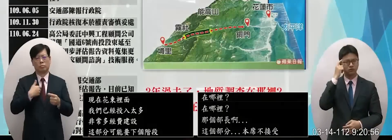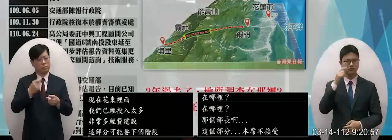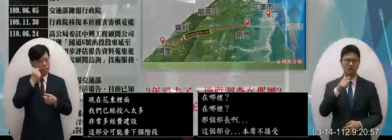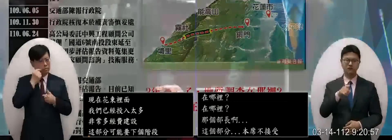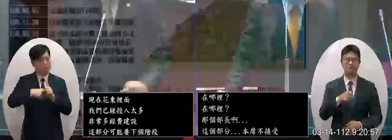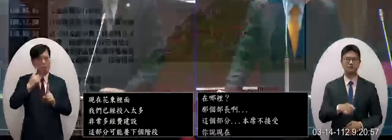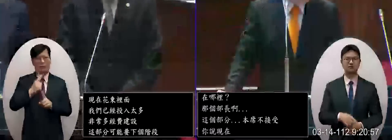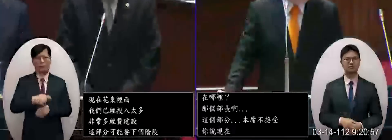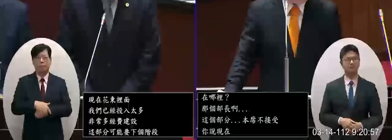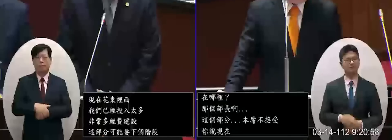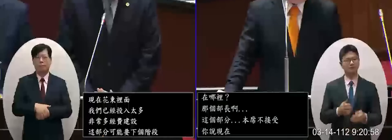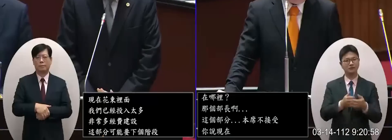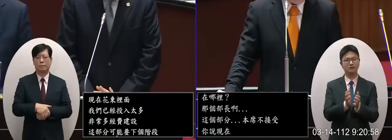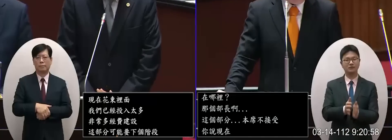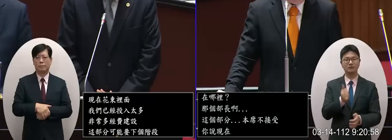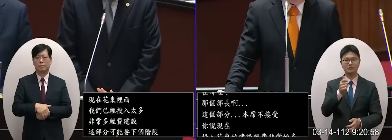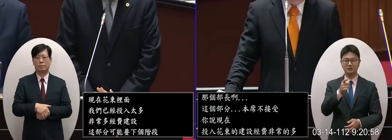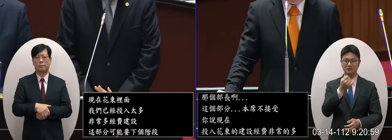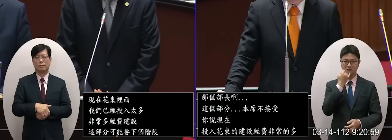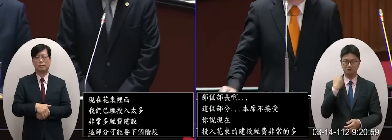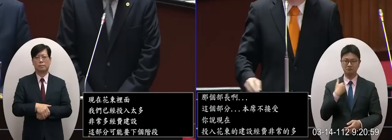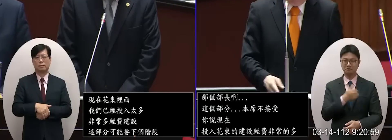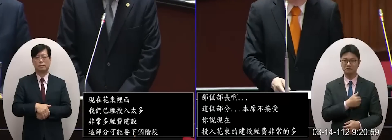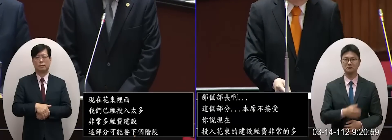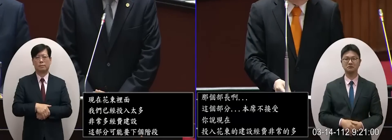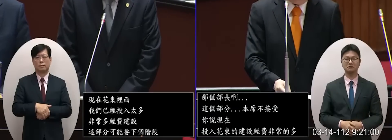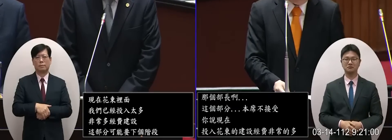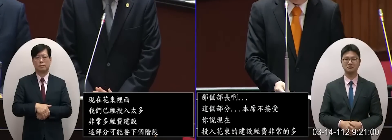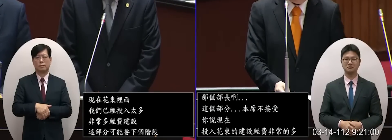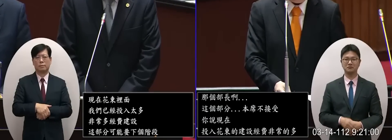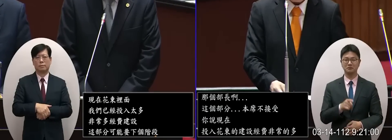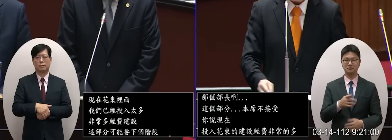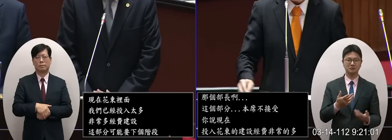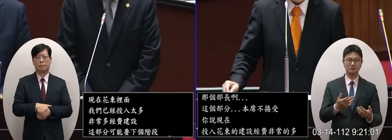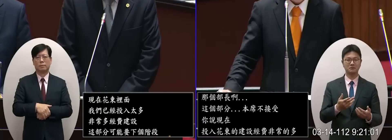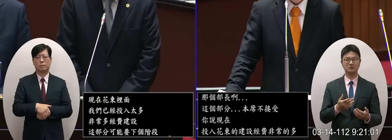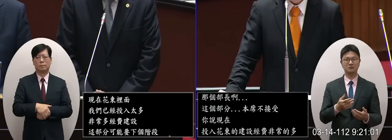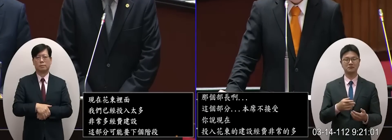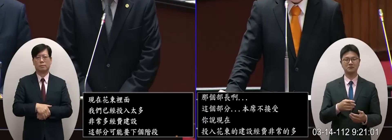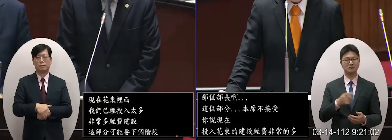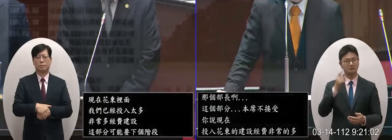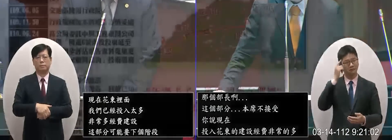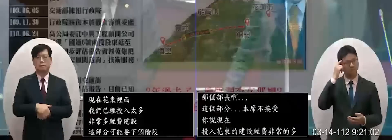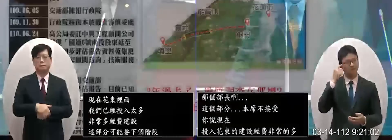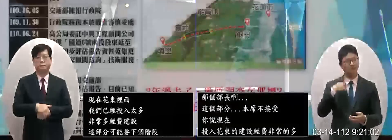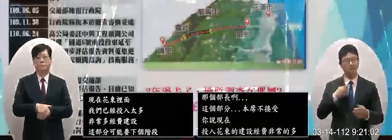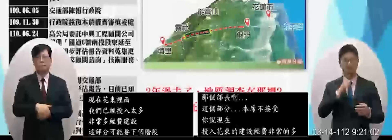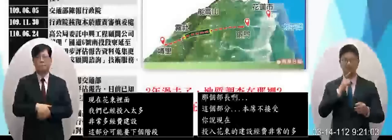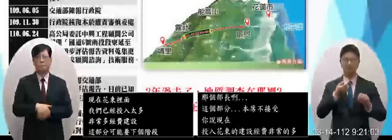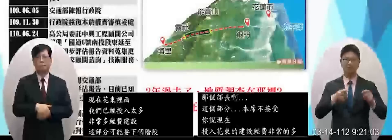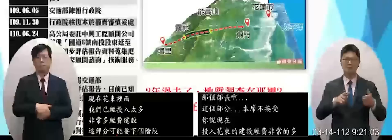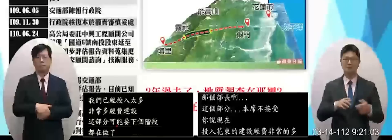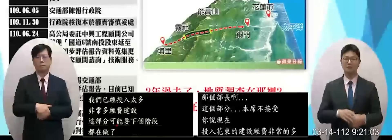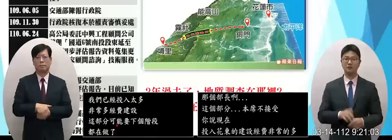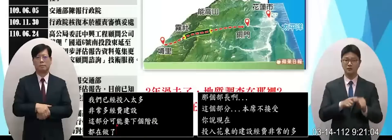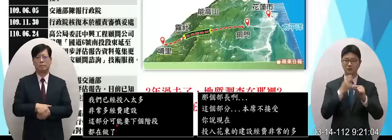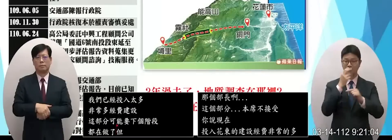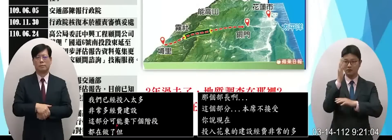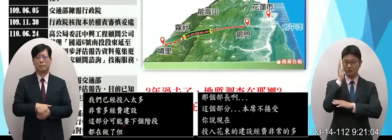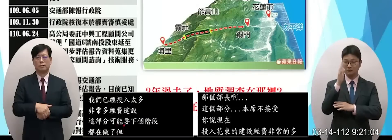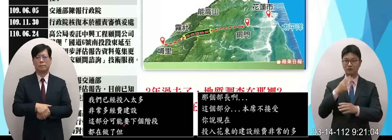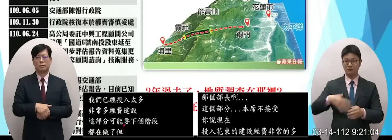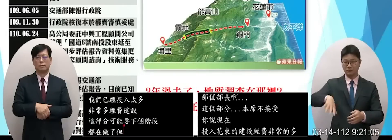难度比较高。 我觉得部长啊，你可能大概还活在不知道哪个年代哈。中央政府一年总预算多少